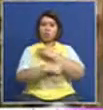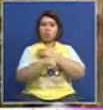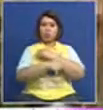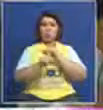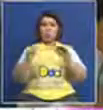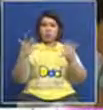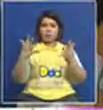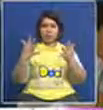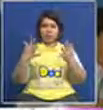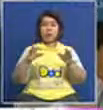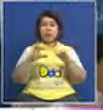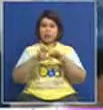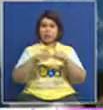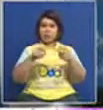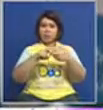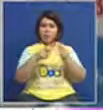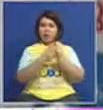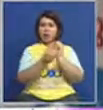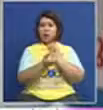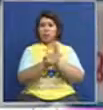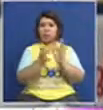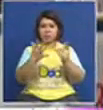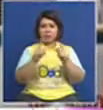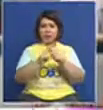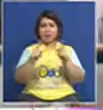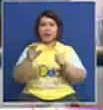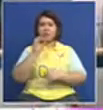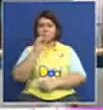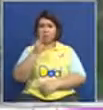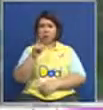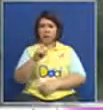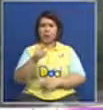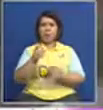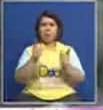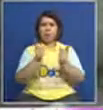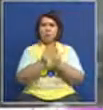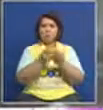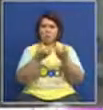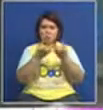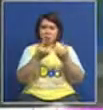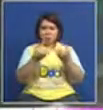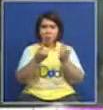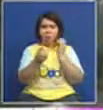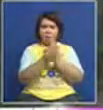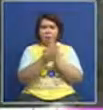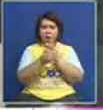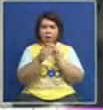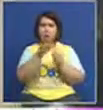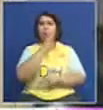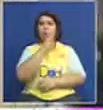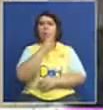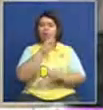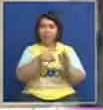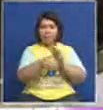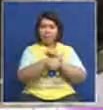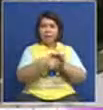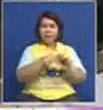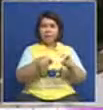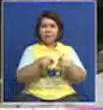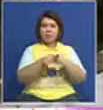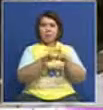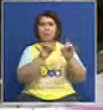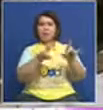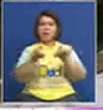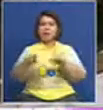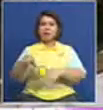งและไม่พบเหตุรุนแรงโดยมีเพียงการแจ้งความว่าพบระเบิดปลอมซุกซ่อนในบางหน่วยเลือกตั้งซึ่งเจ้าหน้าที่เชื่อว่าเป็นการก่อกวน